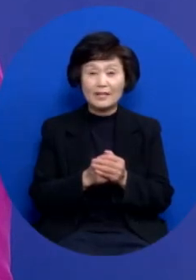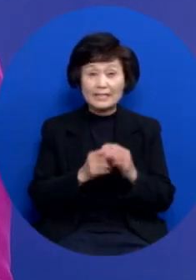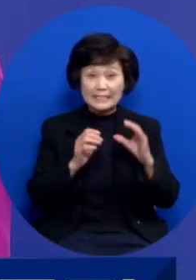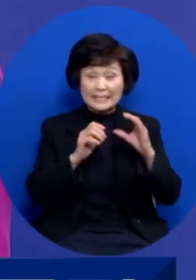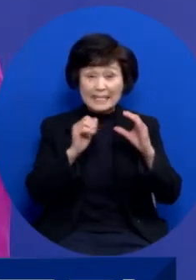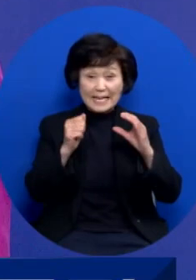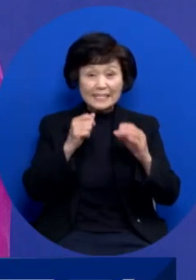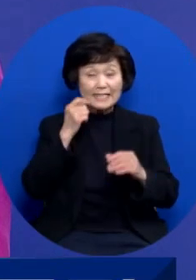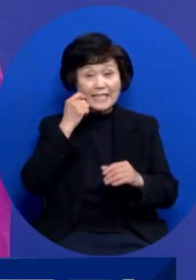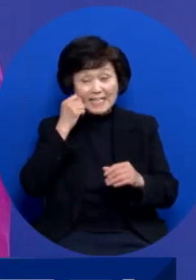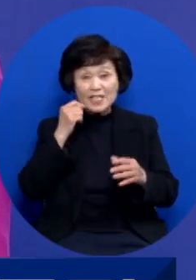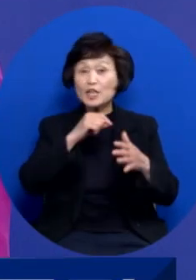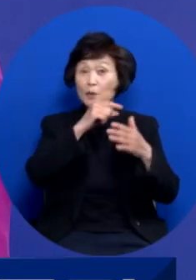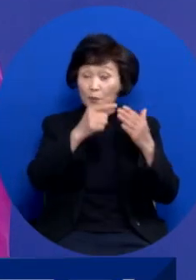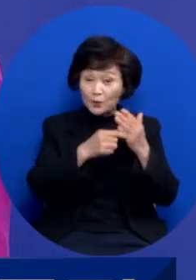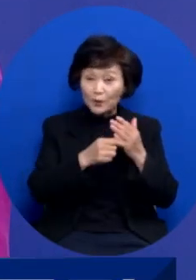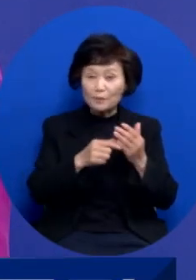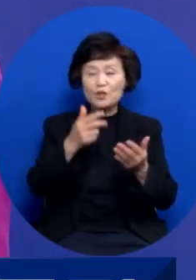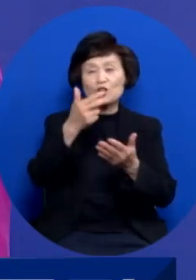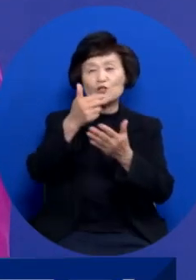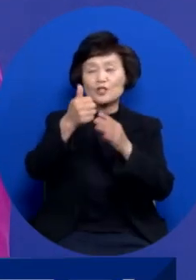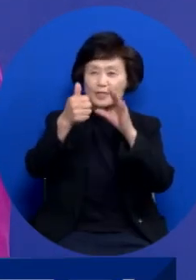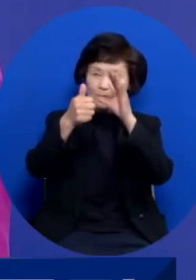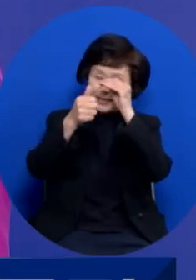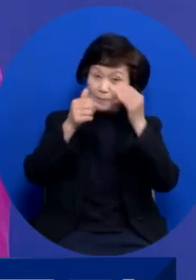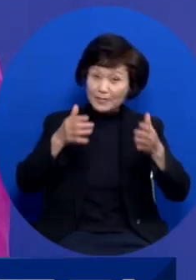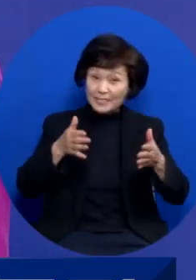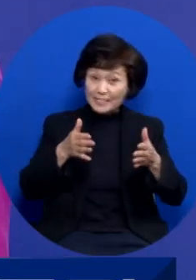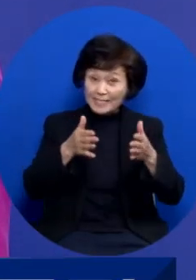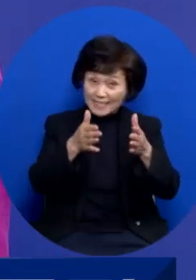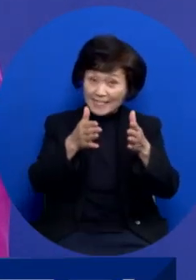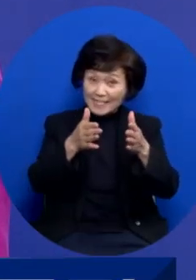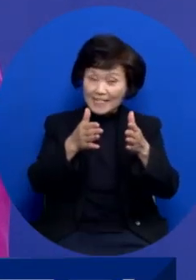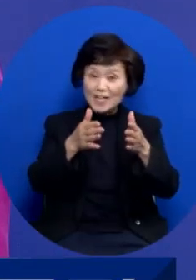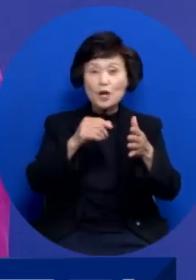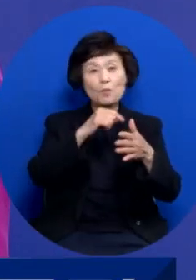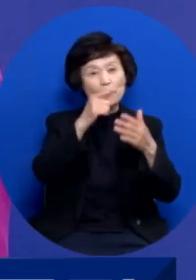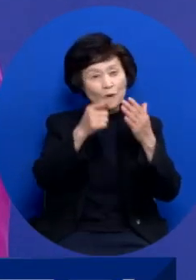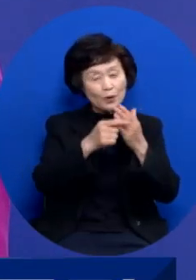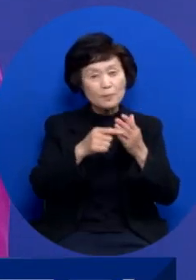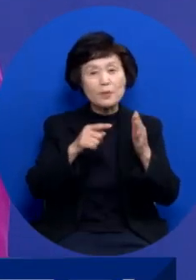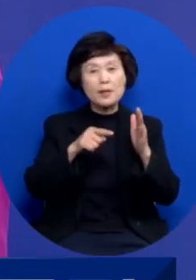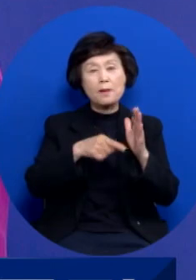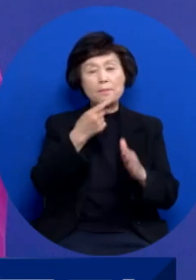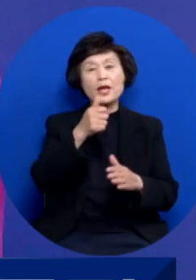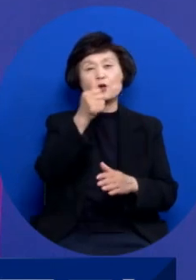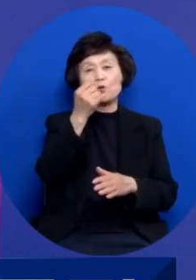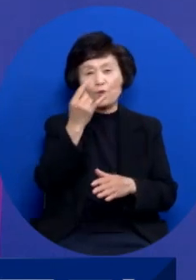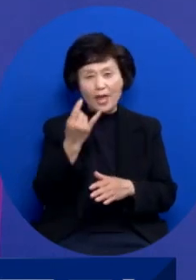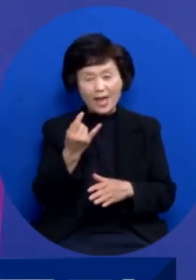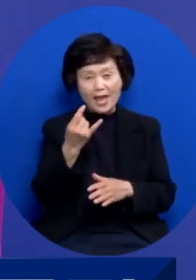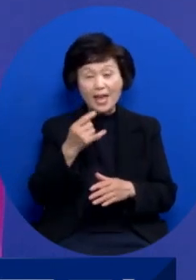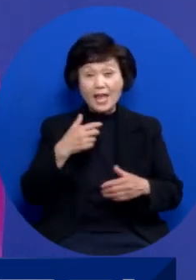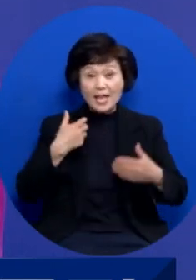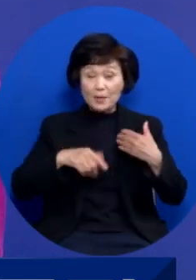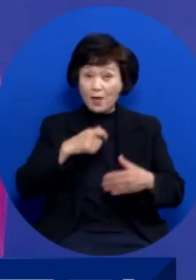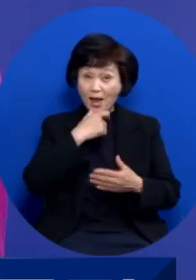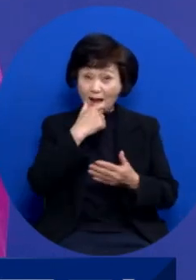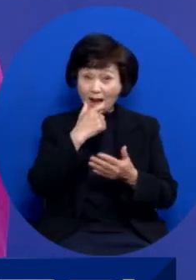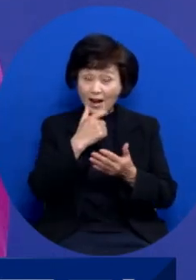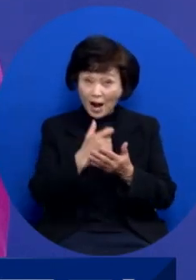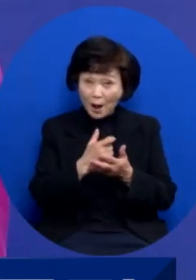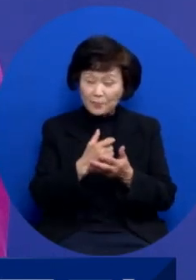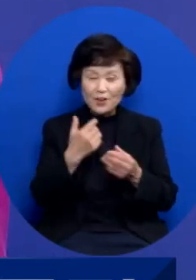CTS의 인기 프로그램인 주님을 담는 길, 주담길이 어느덧 100회를 맞이했습니다. 재미와 감동,